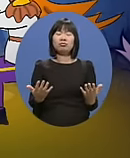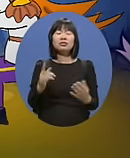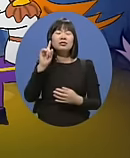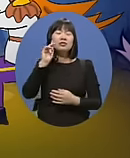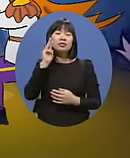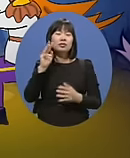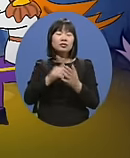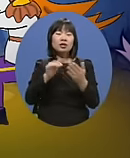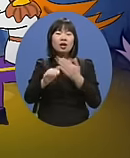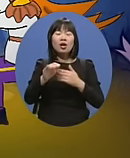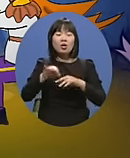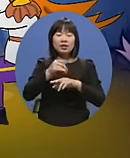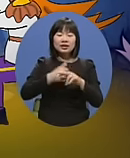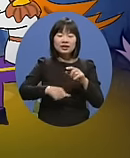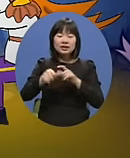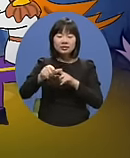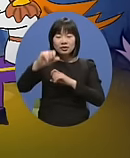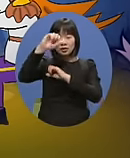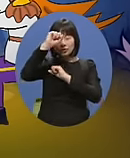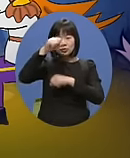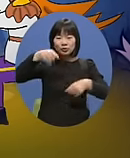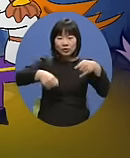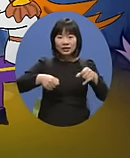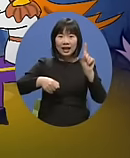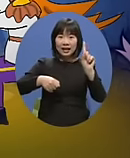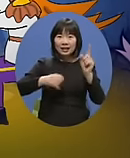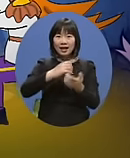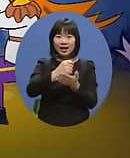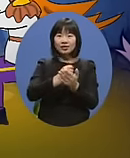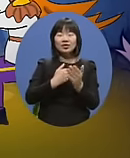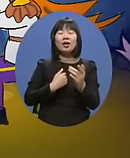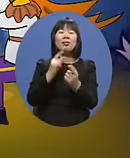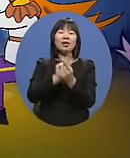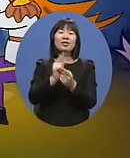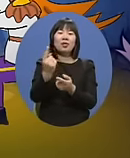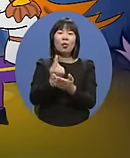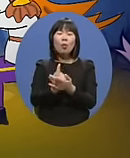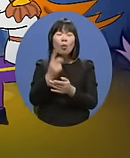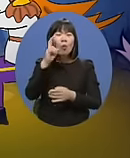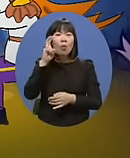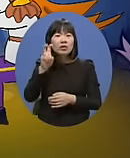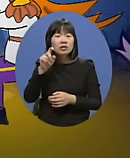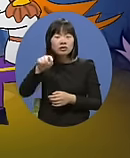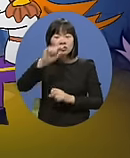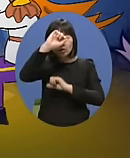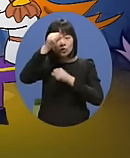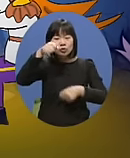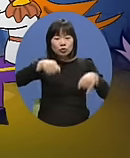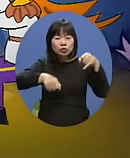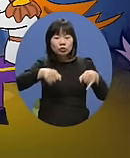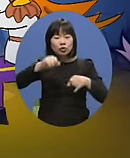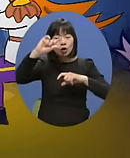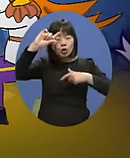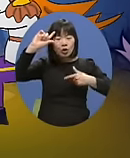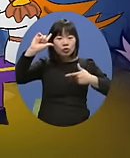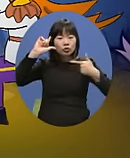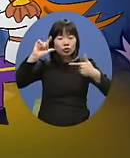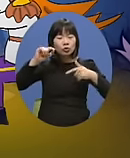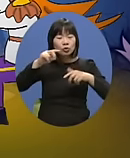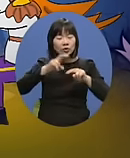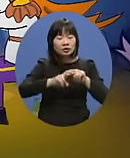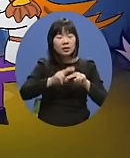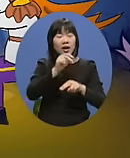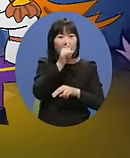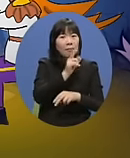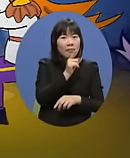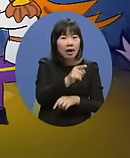며칠 후 왕자님은 구두 한 짝을 들고 저를 찾아오셨습니다. 여기 혹시 이 구두의 주인공이 이 집에 있습니까?